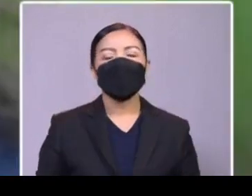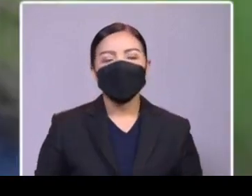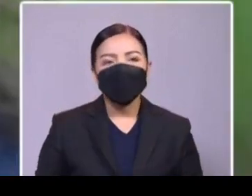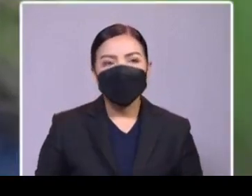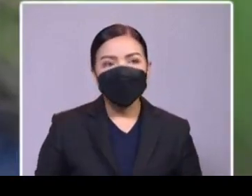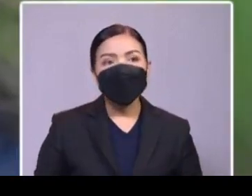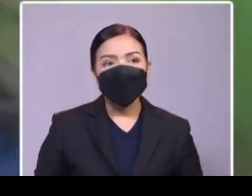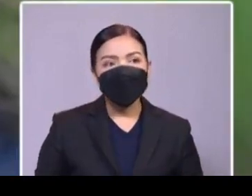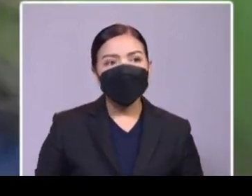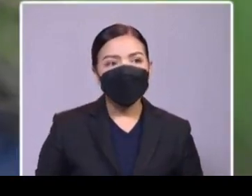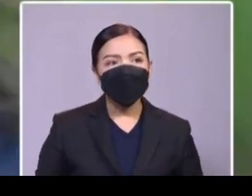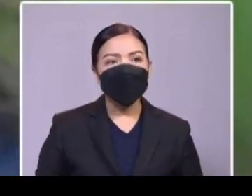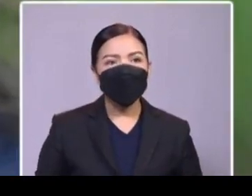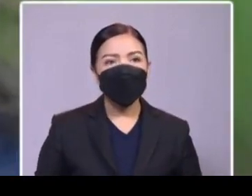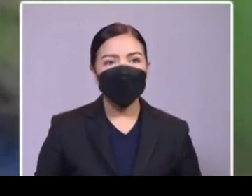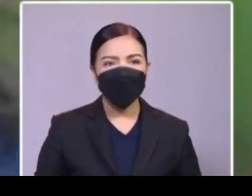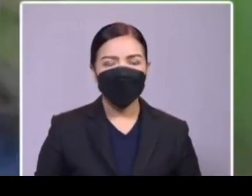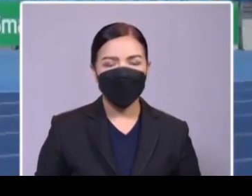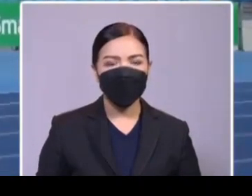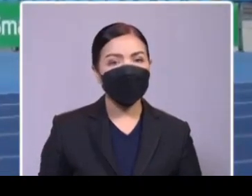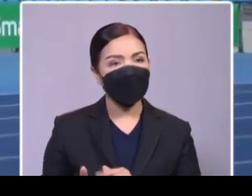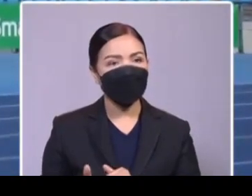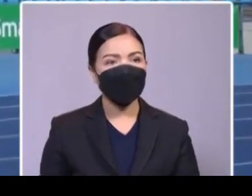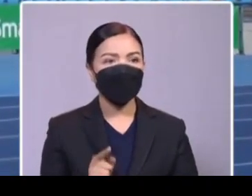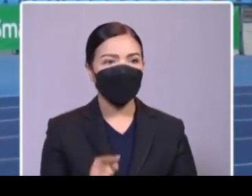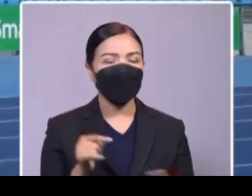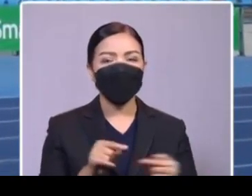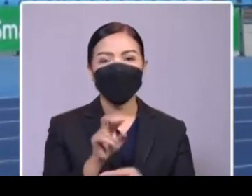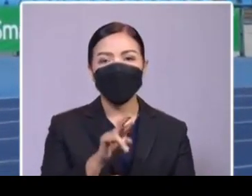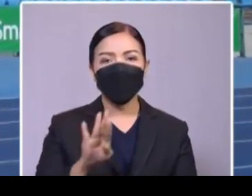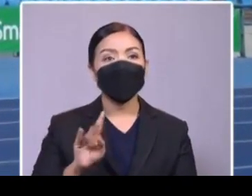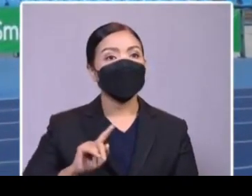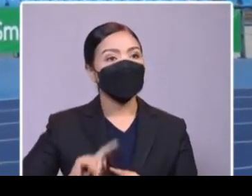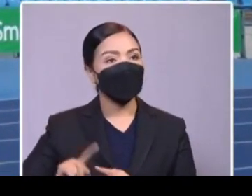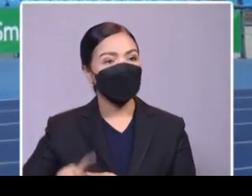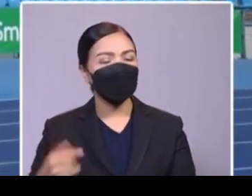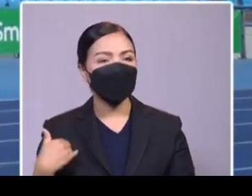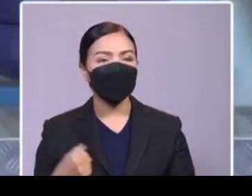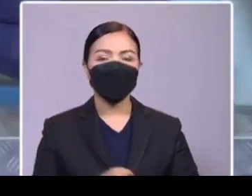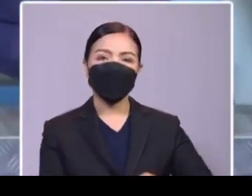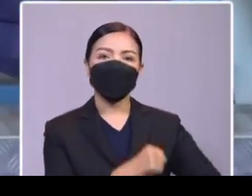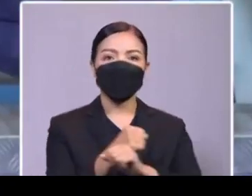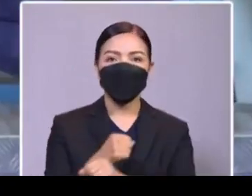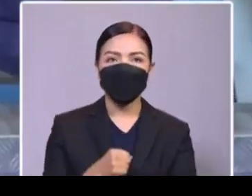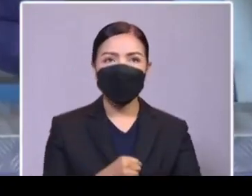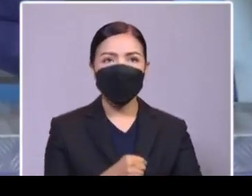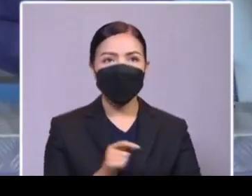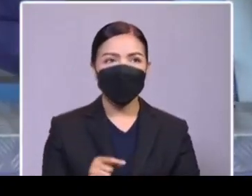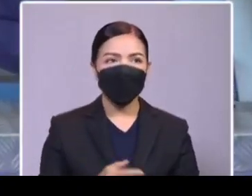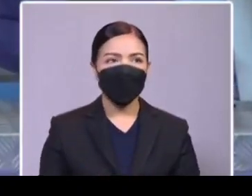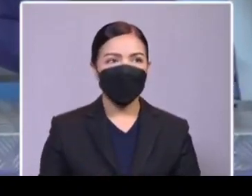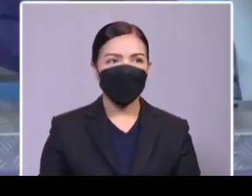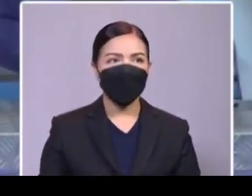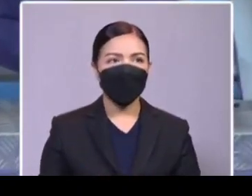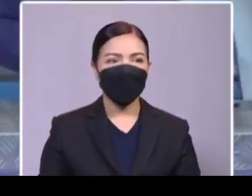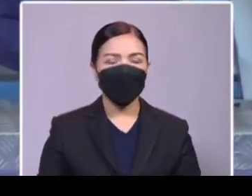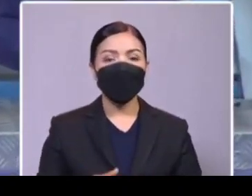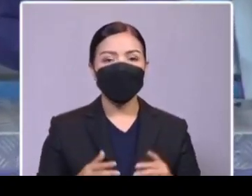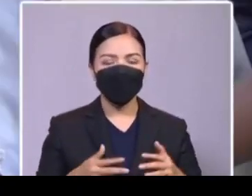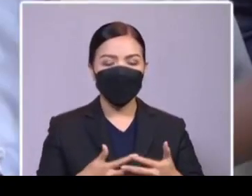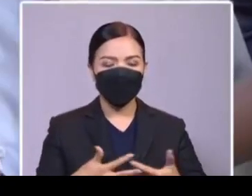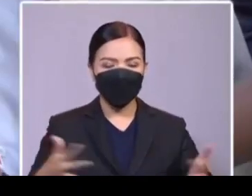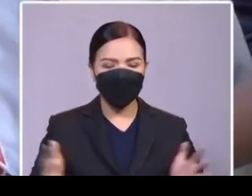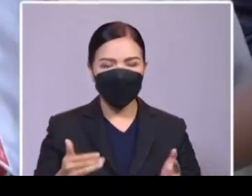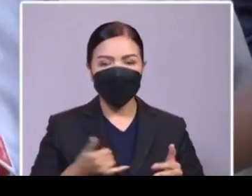ที่เขาเน้นนะครับที่เราได้ฟังกันก็คือว่าเรื่องของระบบต่างๆในเรื่องของความปลอดภัยเรื่องของการระบายคนออกจากสนามน